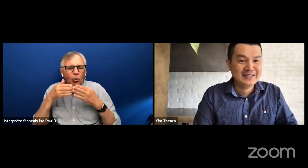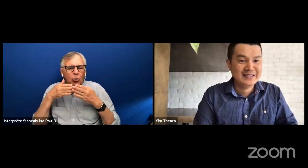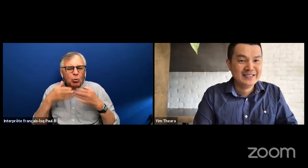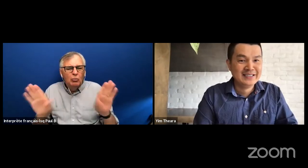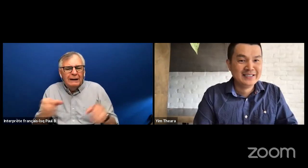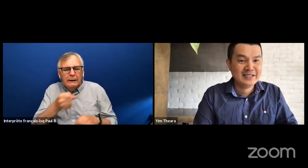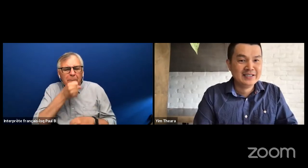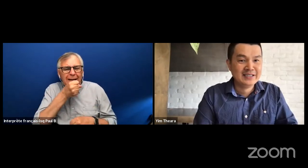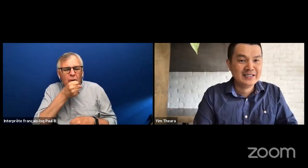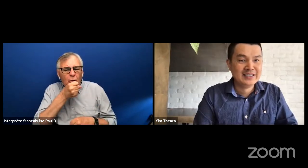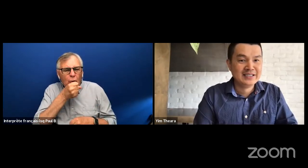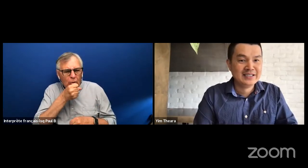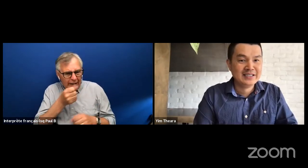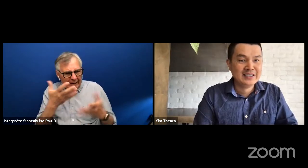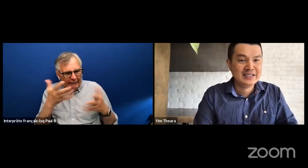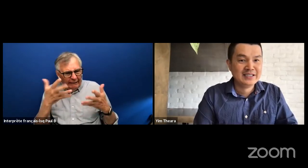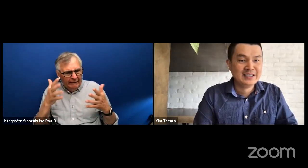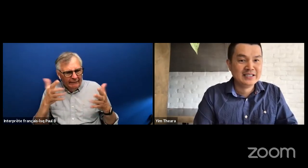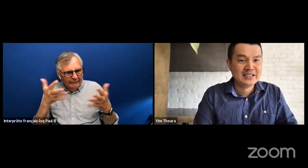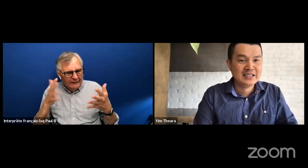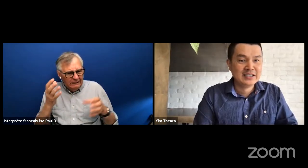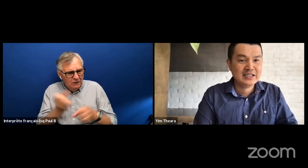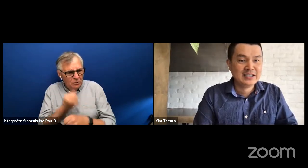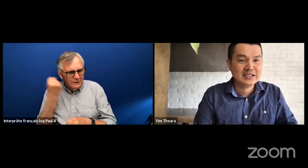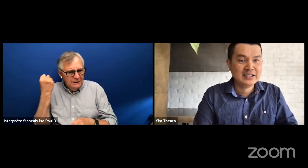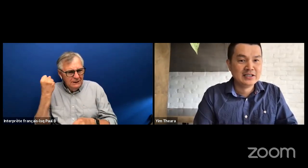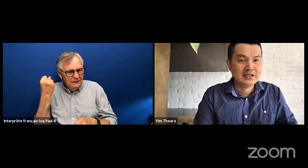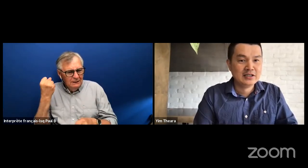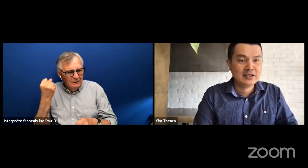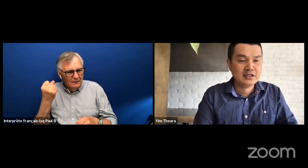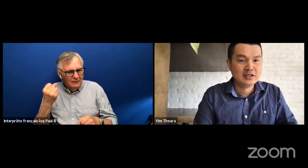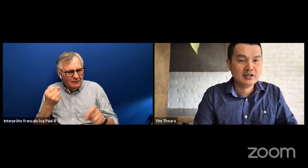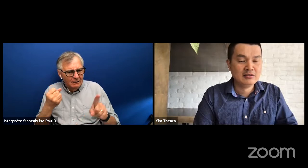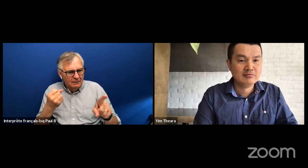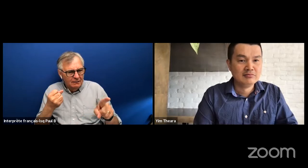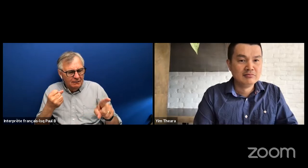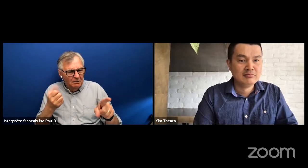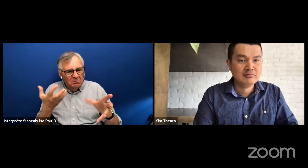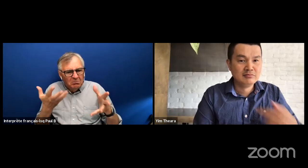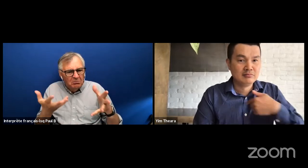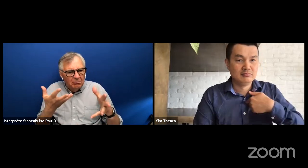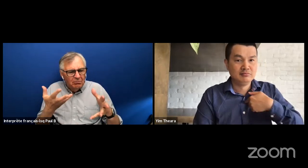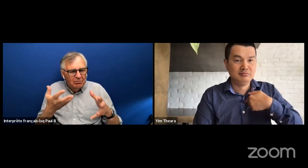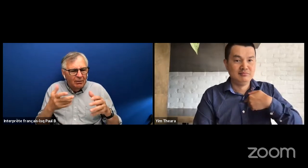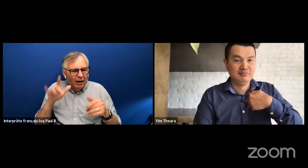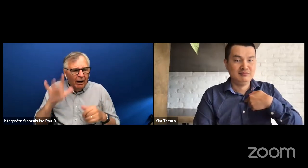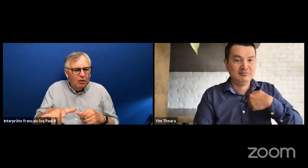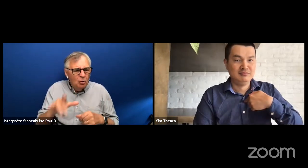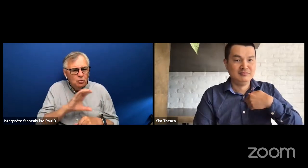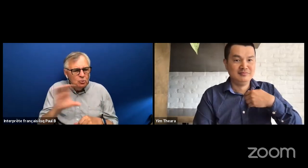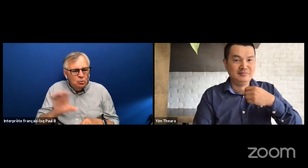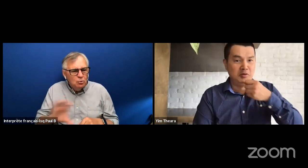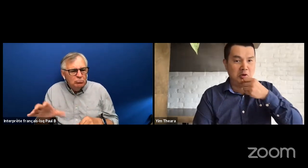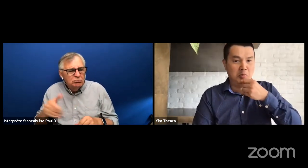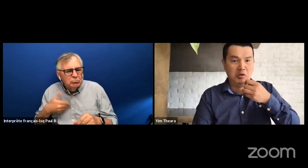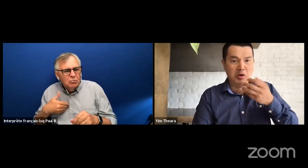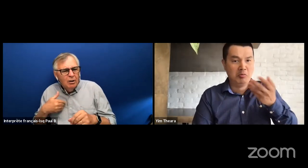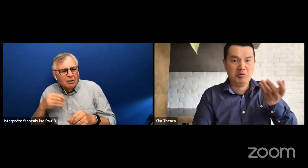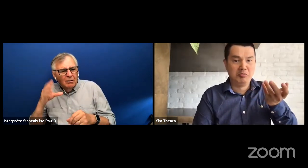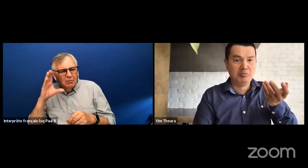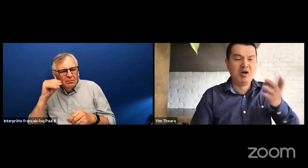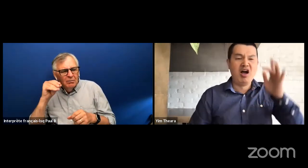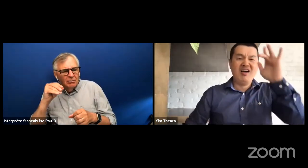micro. Je ne sais pas si c'était sur le côté de Zoom ou qu'on avait